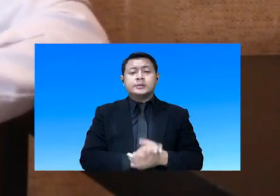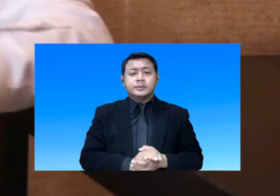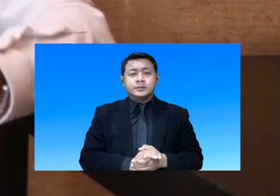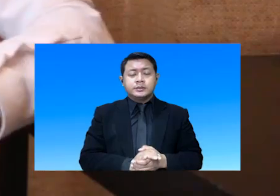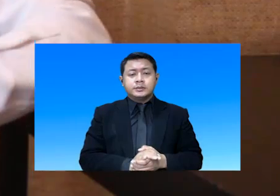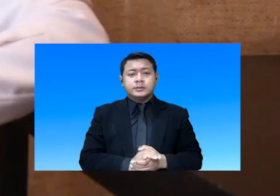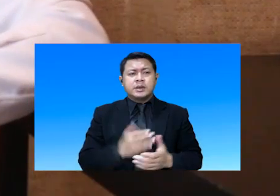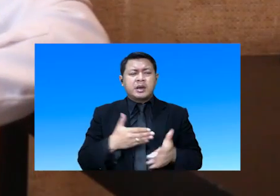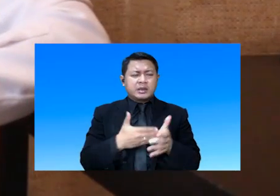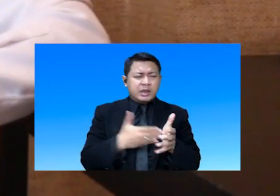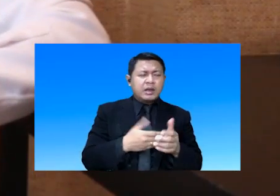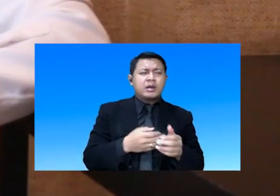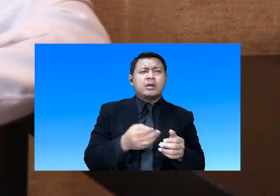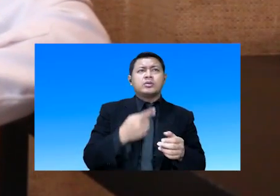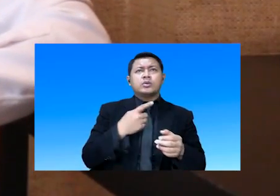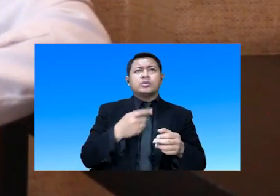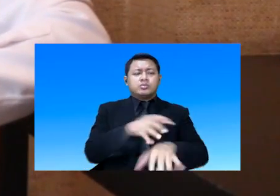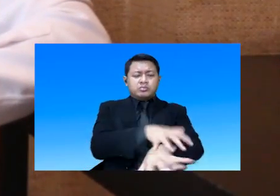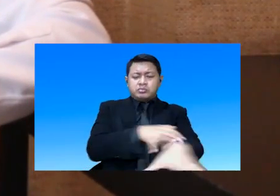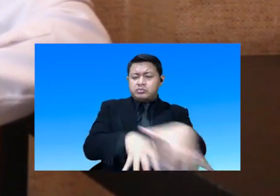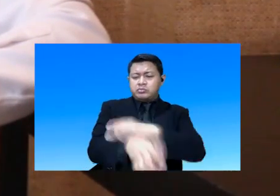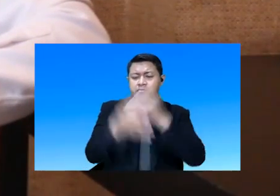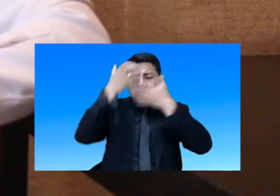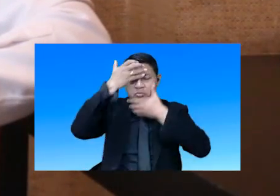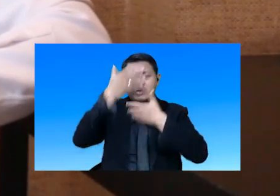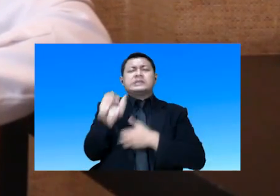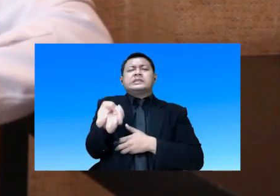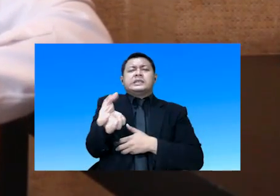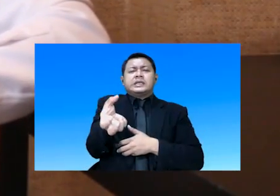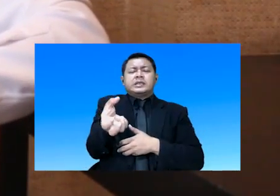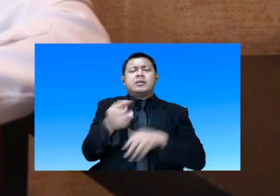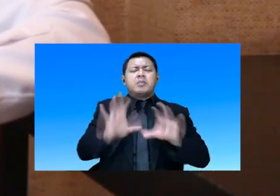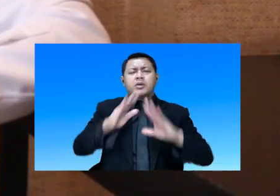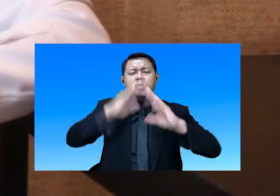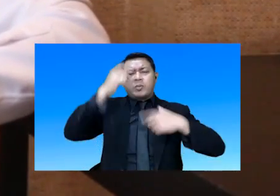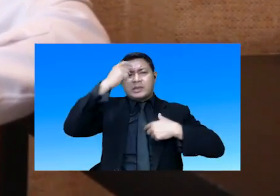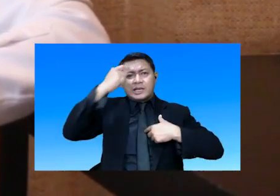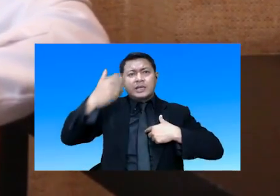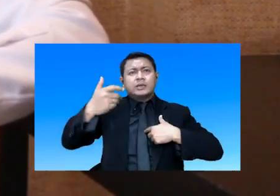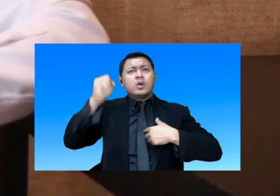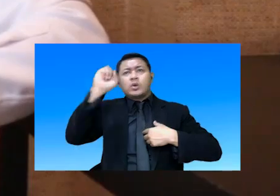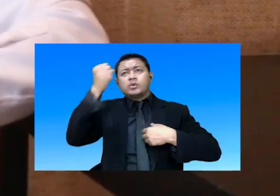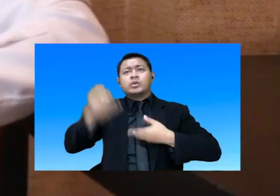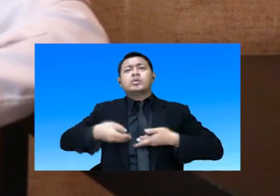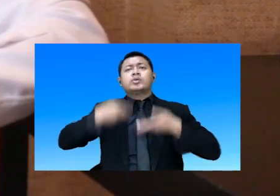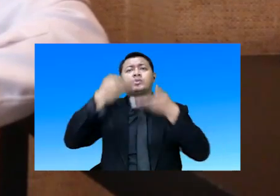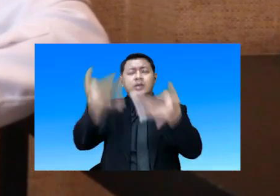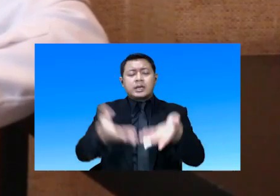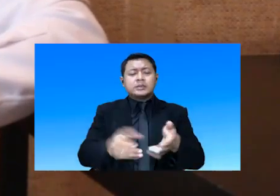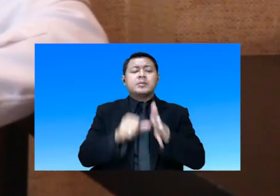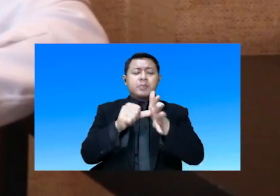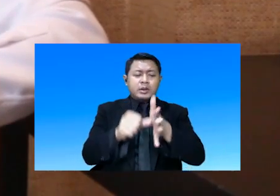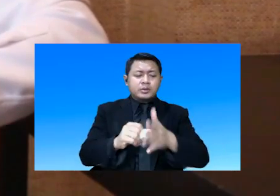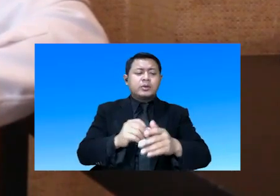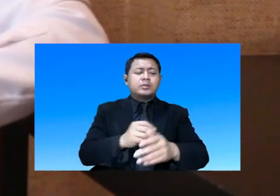seperti APD misalnya, rumah sakit banyak yang tidak bisa ya setiap harinya mensuplai APD untuk tenaga